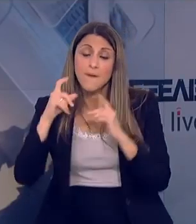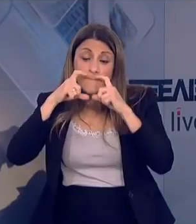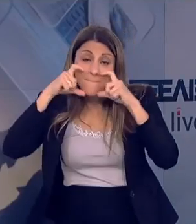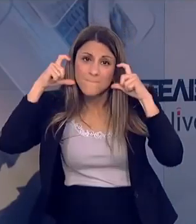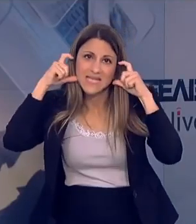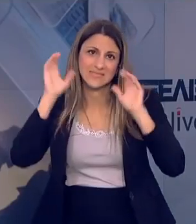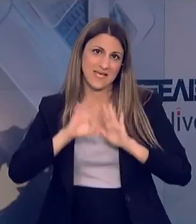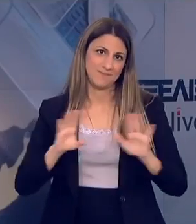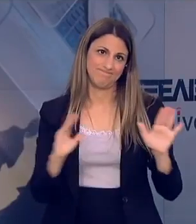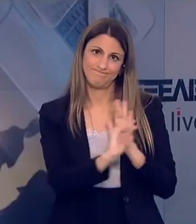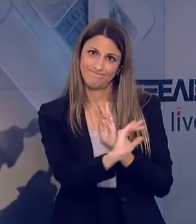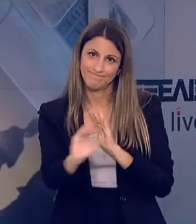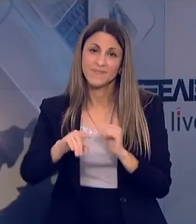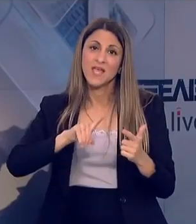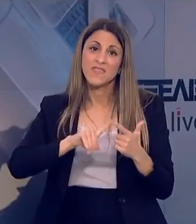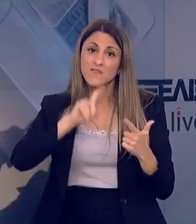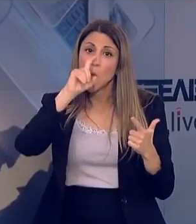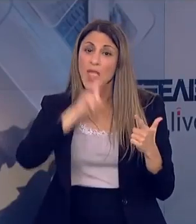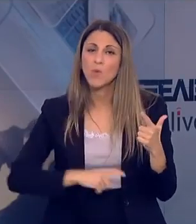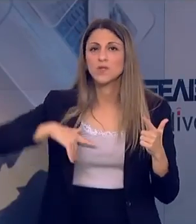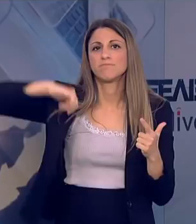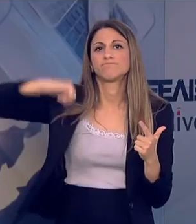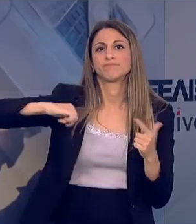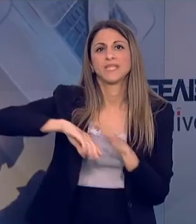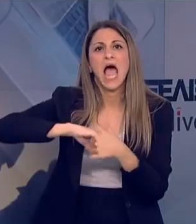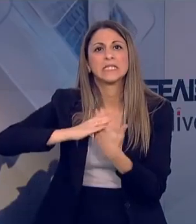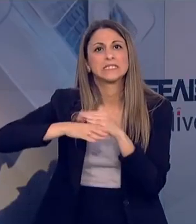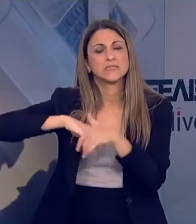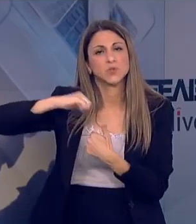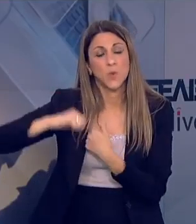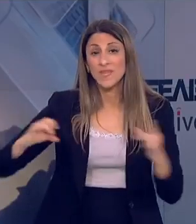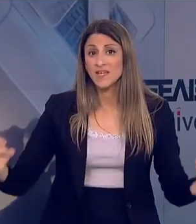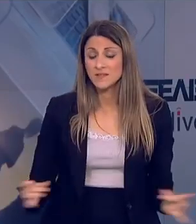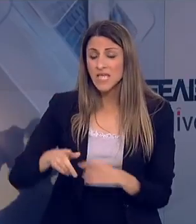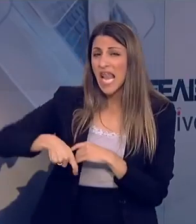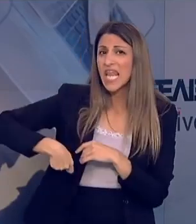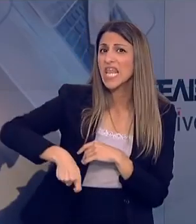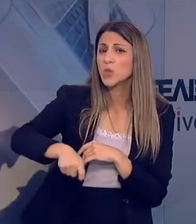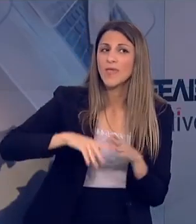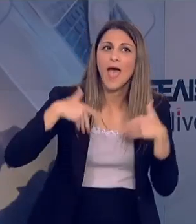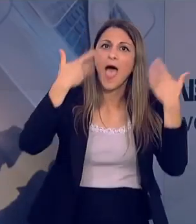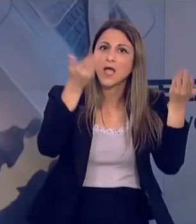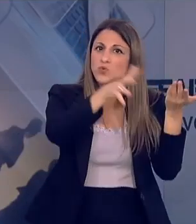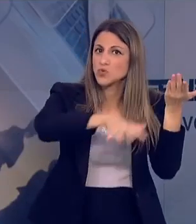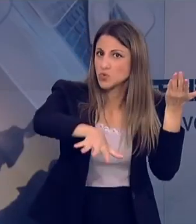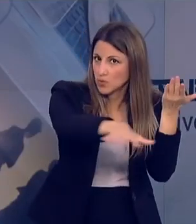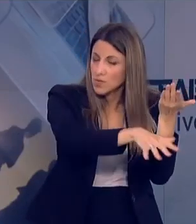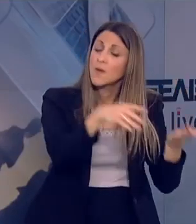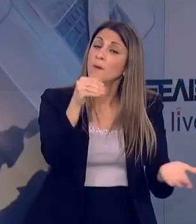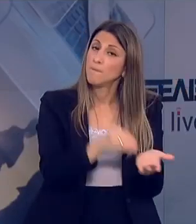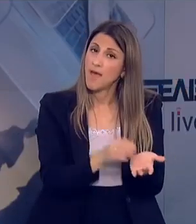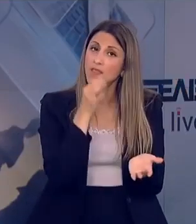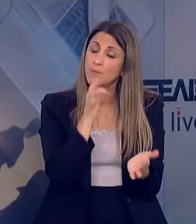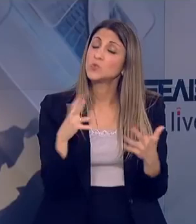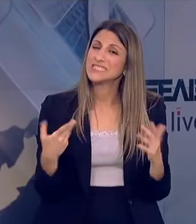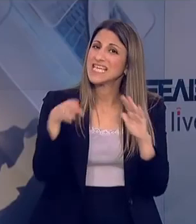μάσκας, ενώ είναι υποχρεωτική η χρήση αντισηπτικού. Σε περίπτωση λειτουργιών σε υπαίθριους χώρους, αποσαφηνίζεται ότι ισχύουν οι